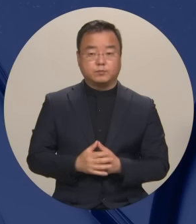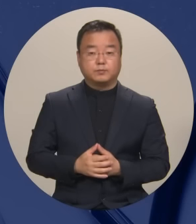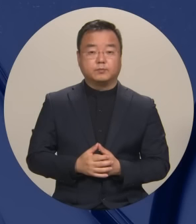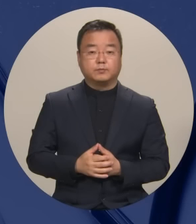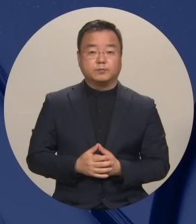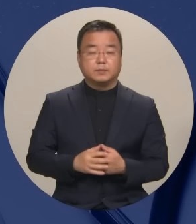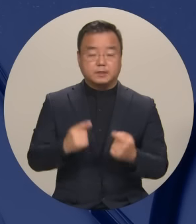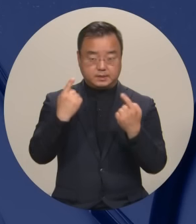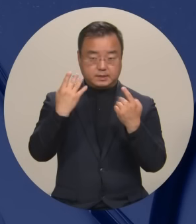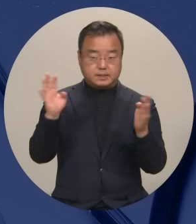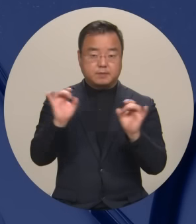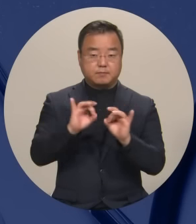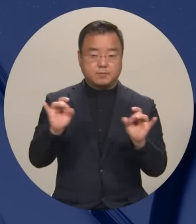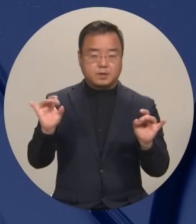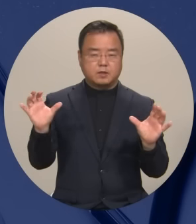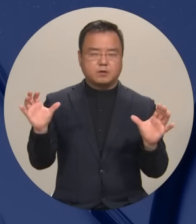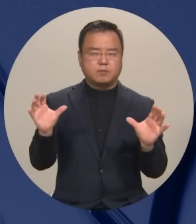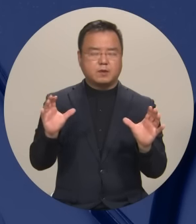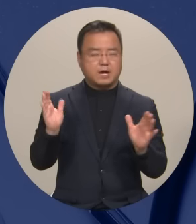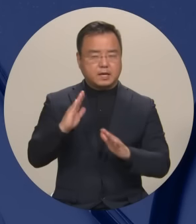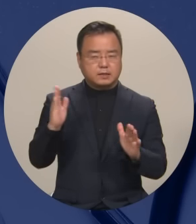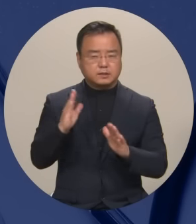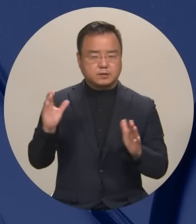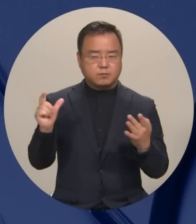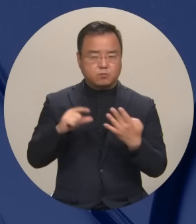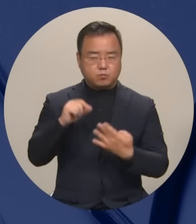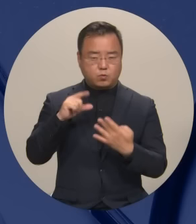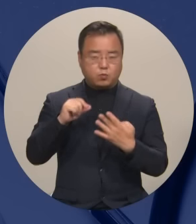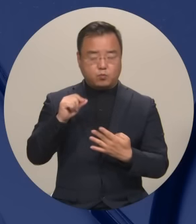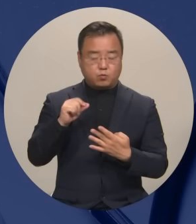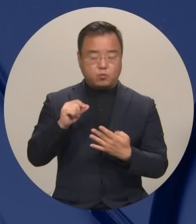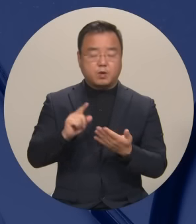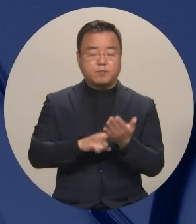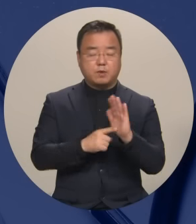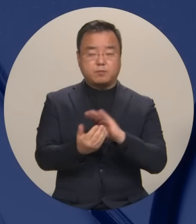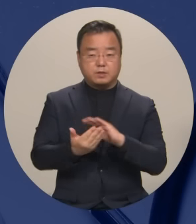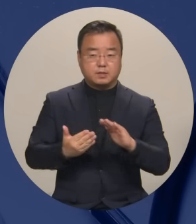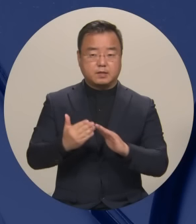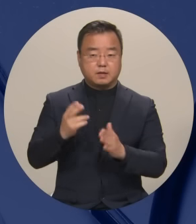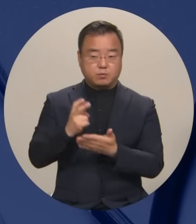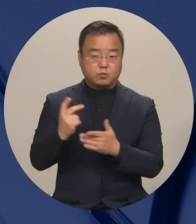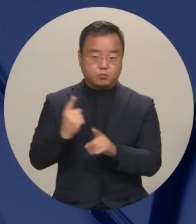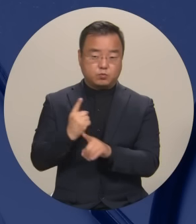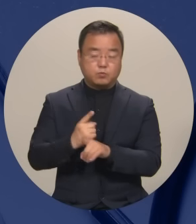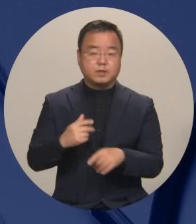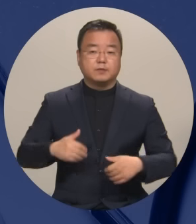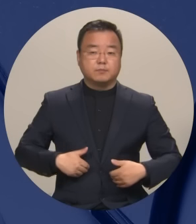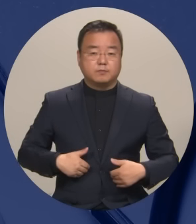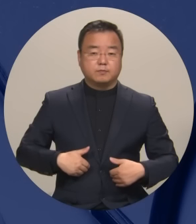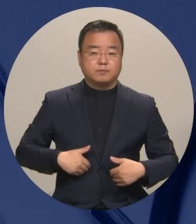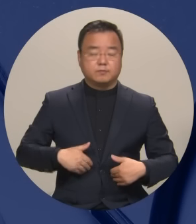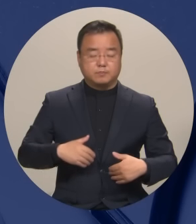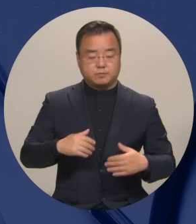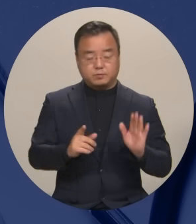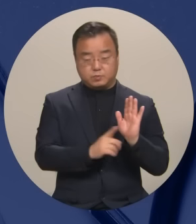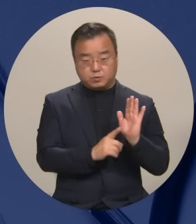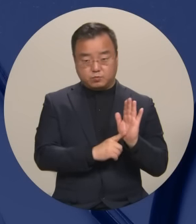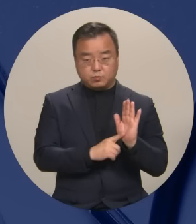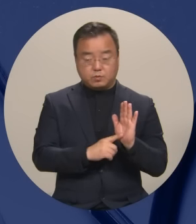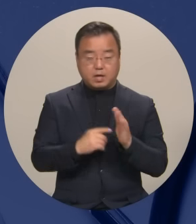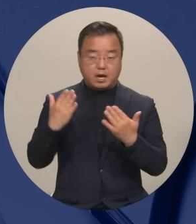여기에 대학들은 수시모집 요강 발표 전까지 학을 개정해야 하는데요 모집요강에서 밝힌 신입생 정원과 학에서